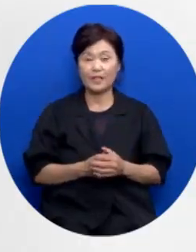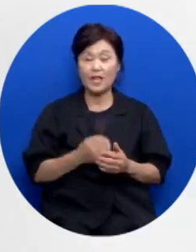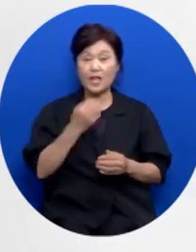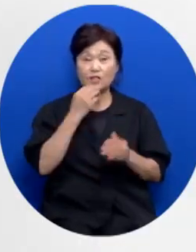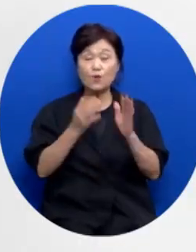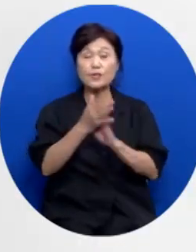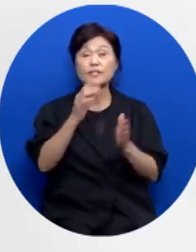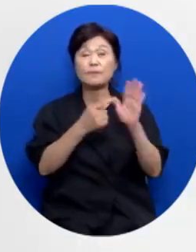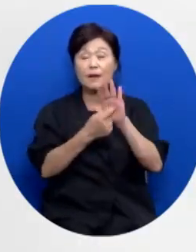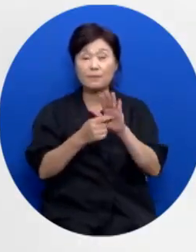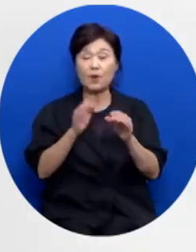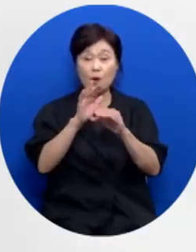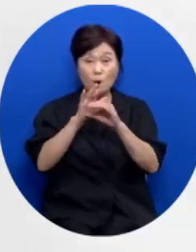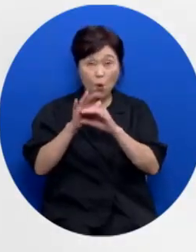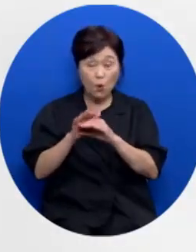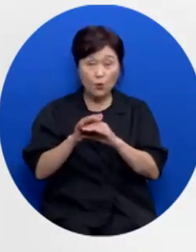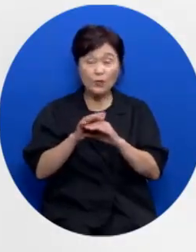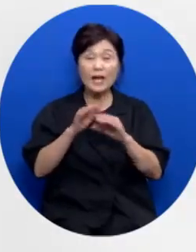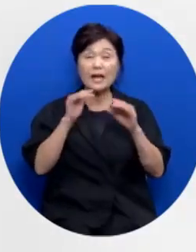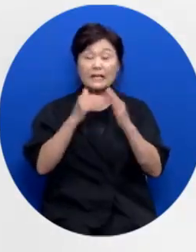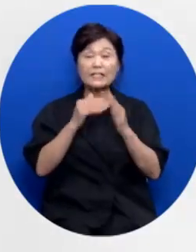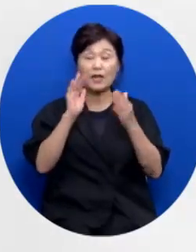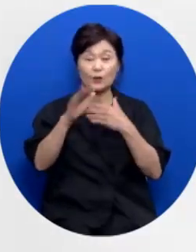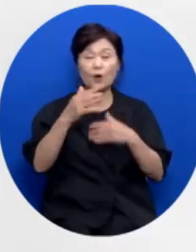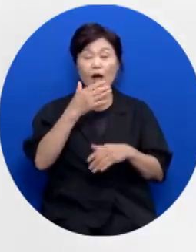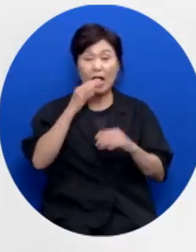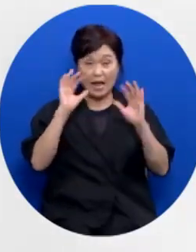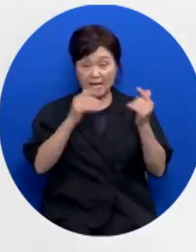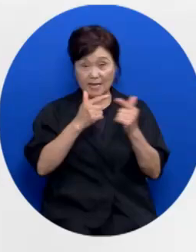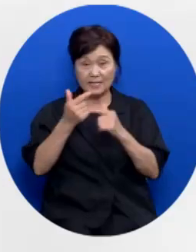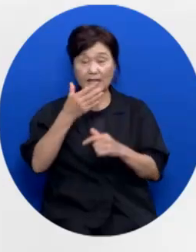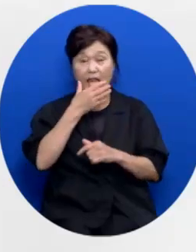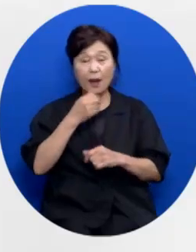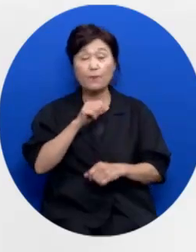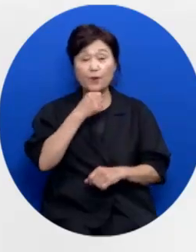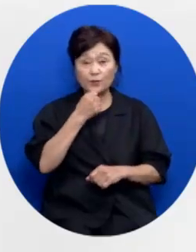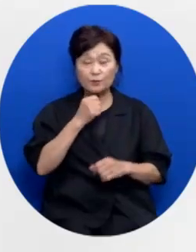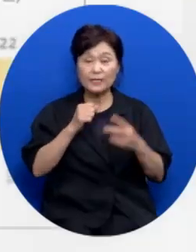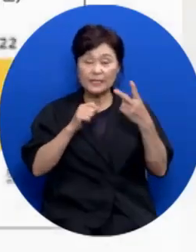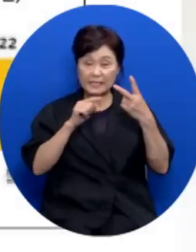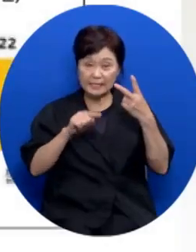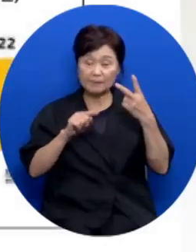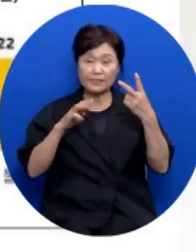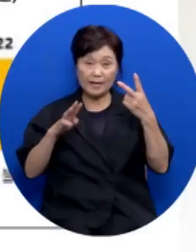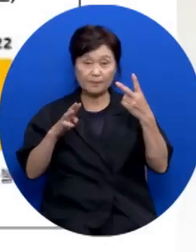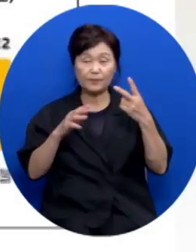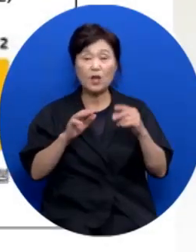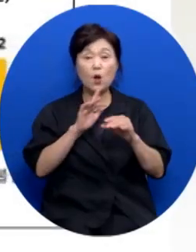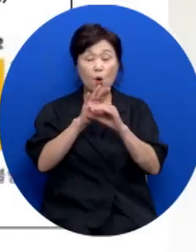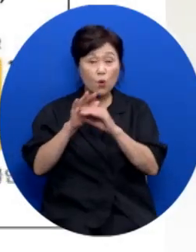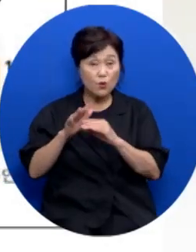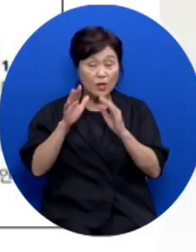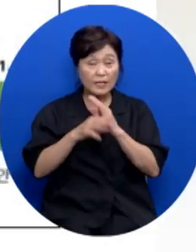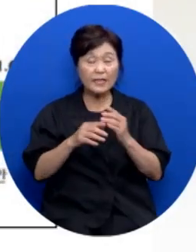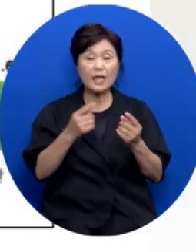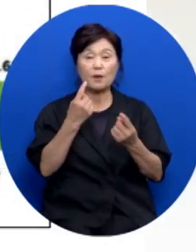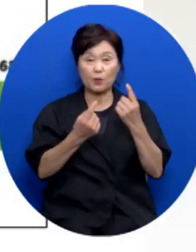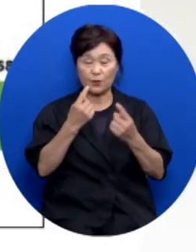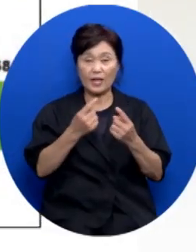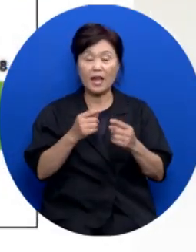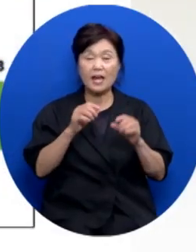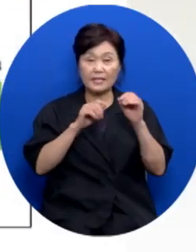서울시에 따르면 코로나19 종식 이후 아동의 행복 점수는 2.3점으로 코로나19 유행 기간인